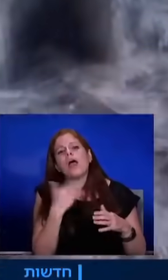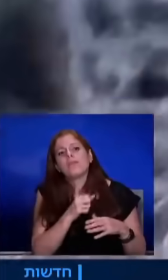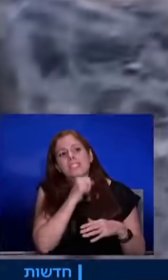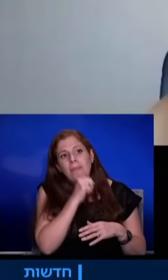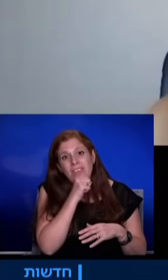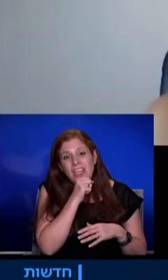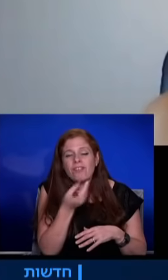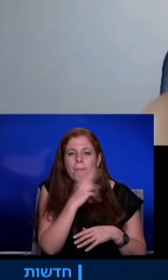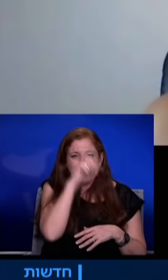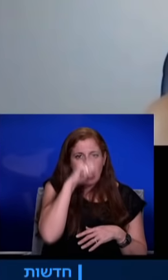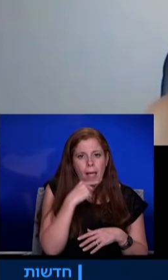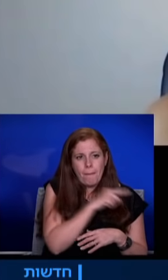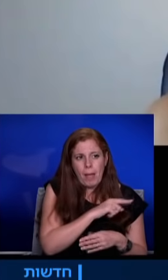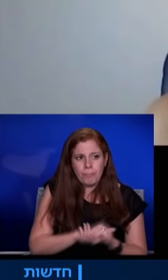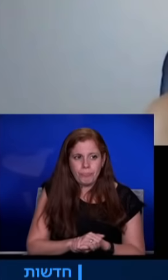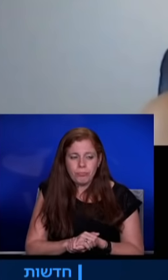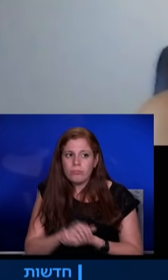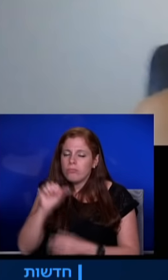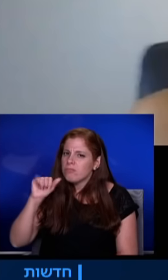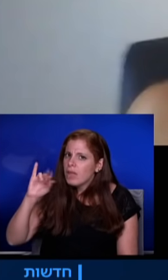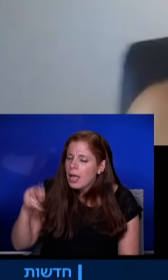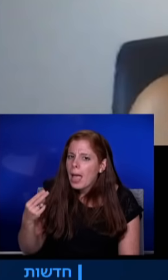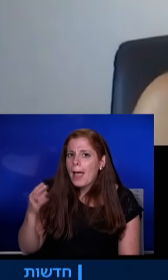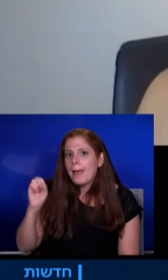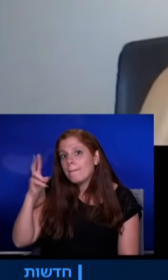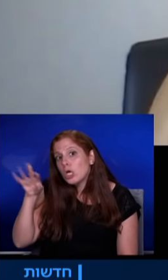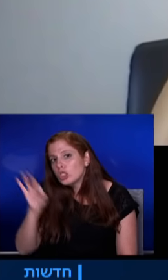מצד אביו. אם יש סיכוי